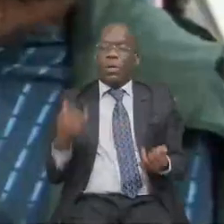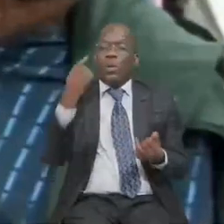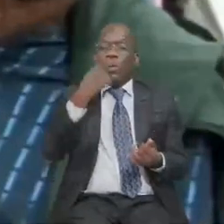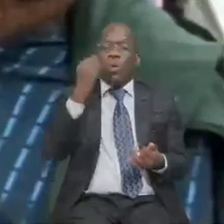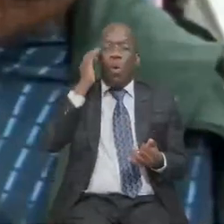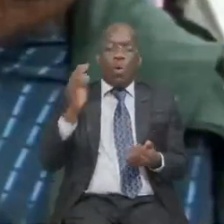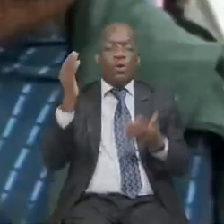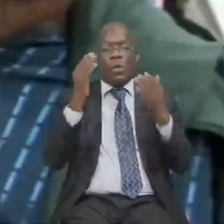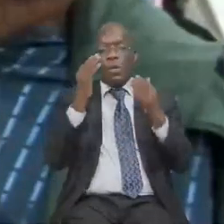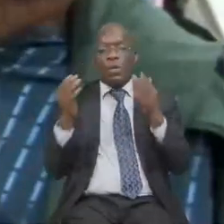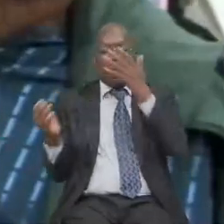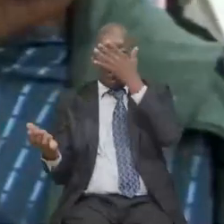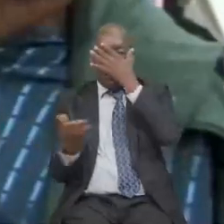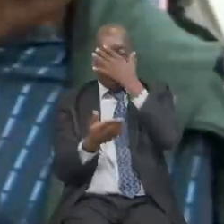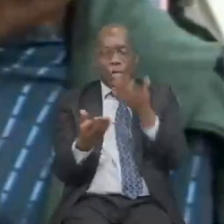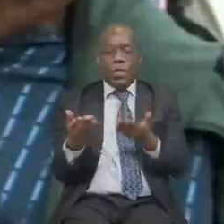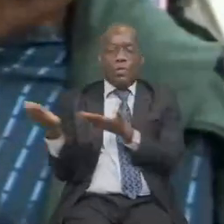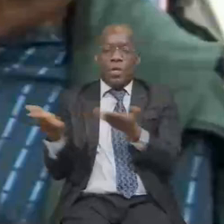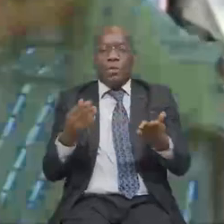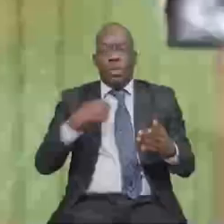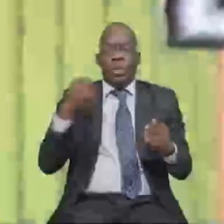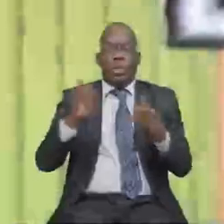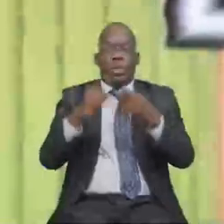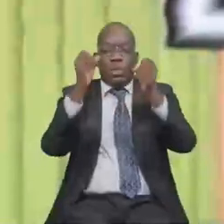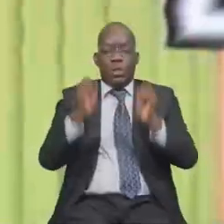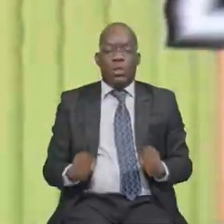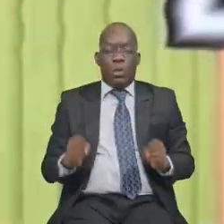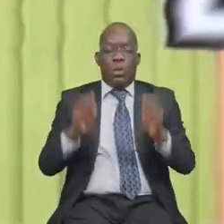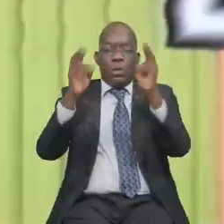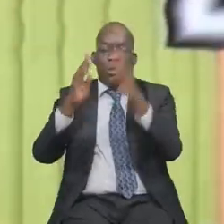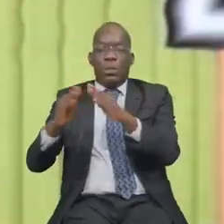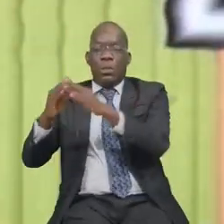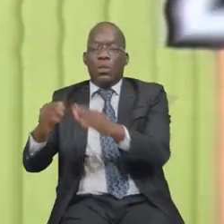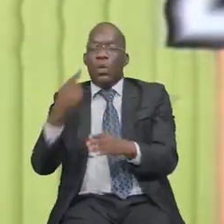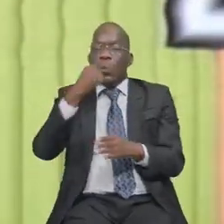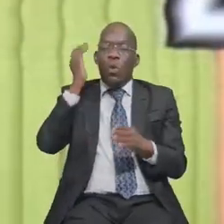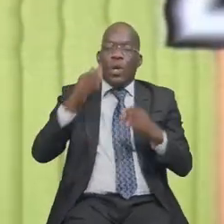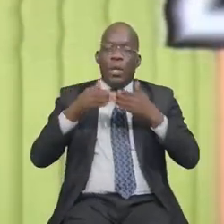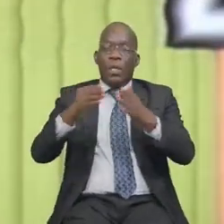N'est-ce pas toi, ô mon Dieu, qui nous a repoussés et qui ne sortait plus?